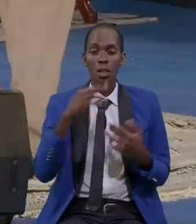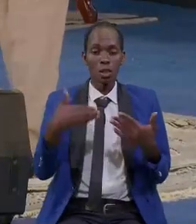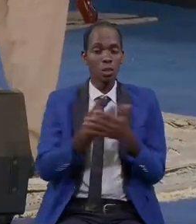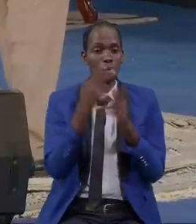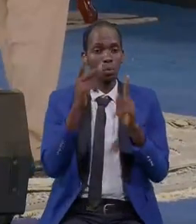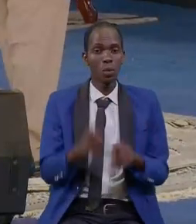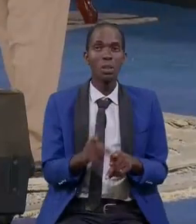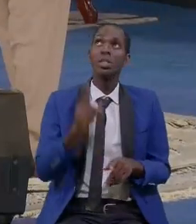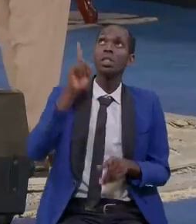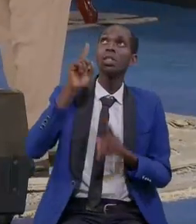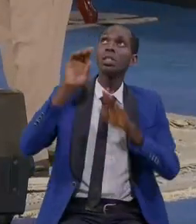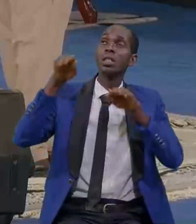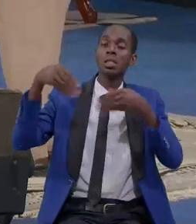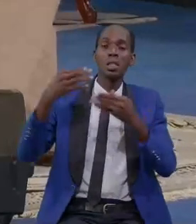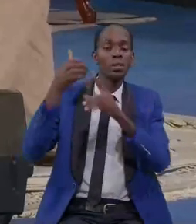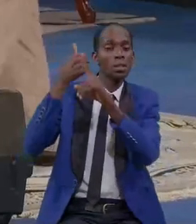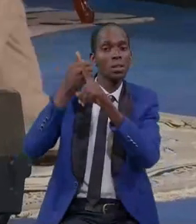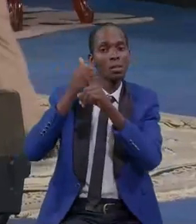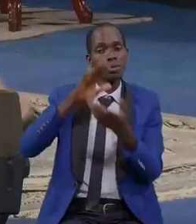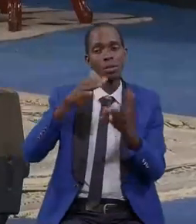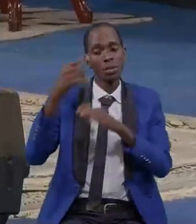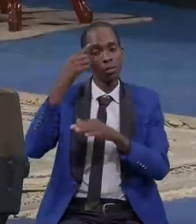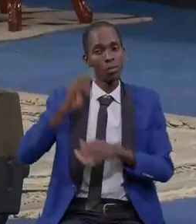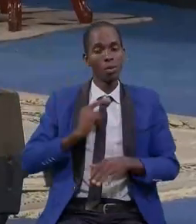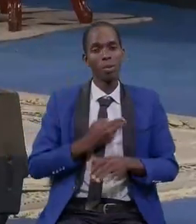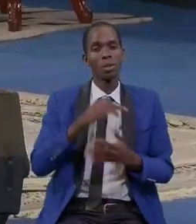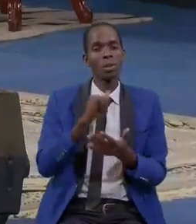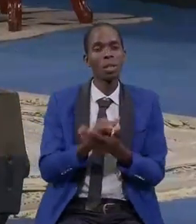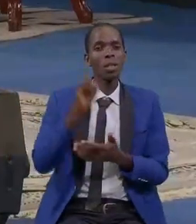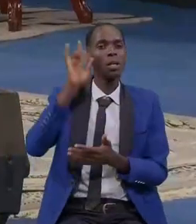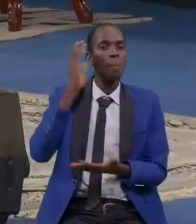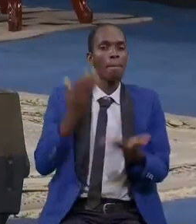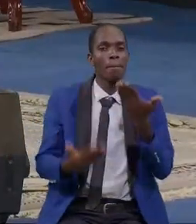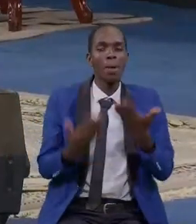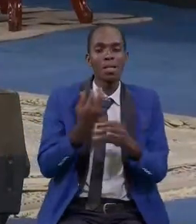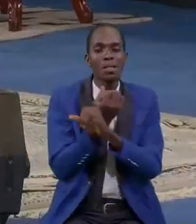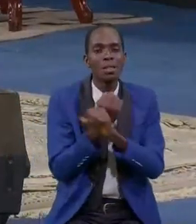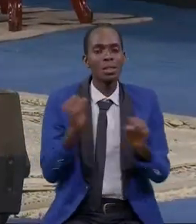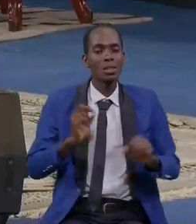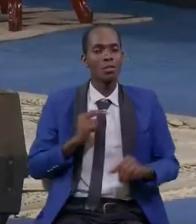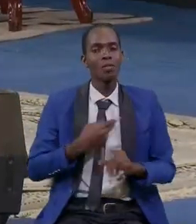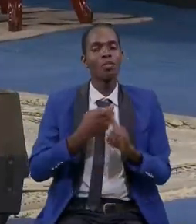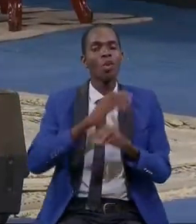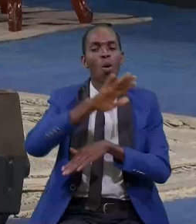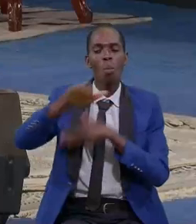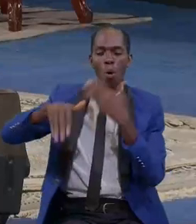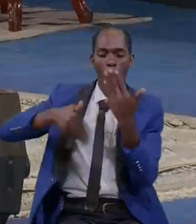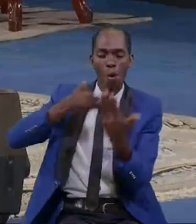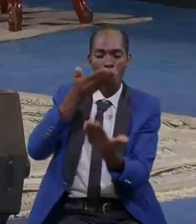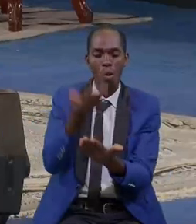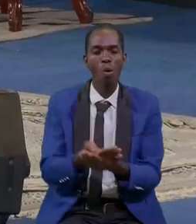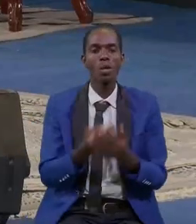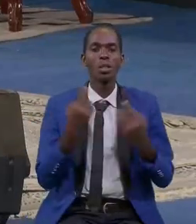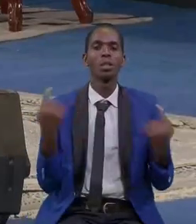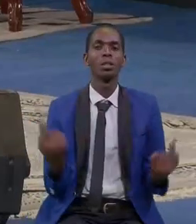s'est donné lui-même pour nous, afin de nous racheter de toute iniquité. Et ce n'est pas encore la fin.